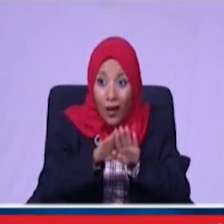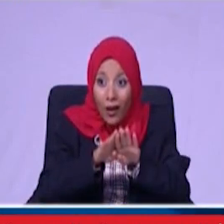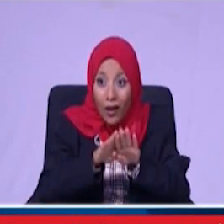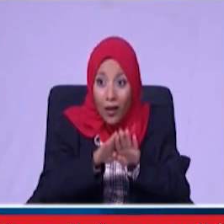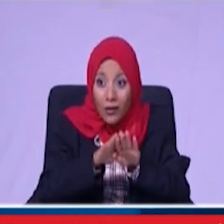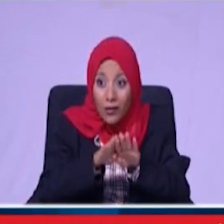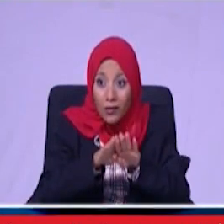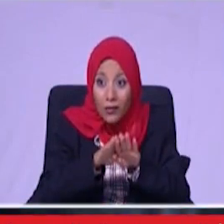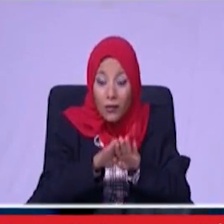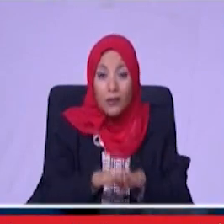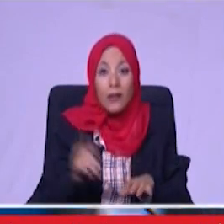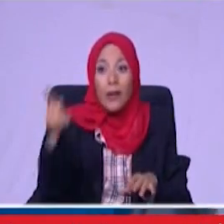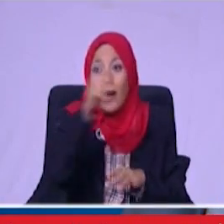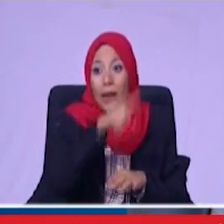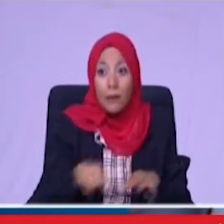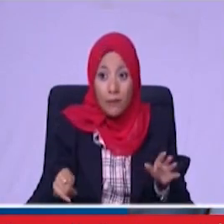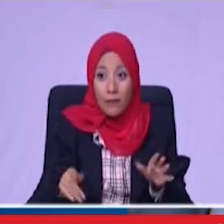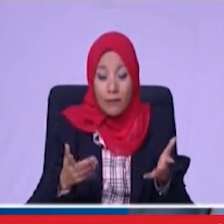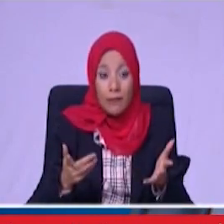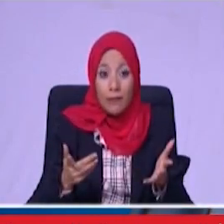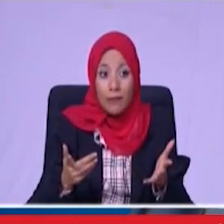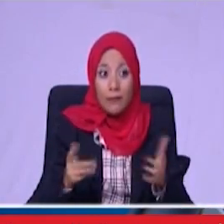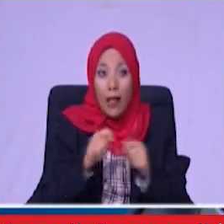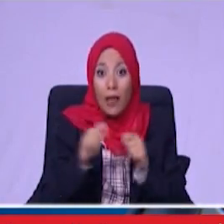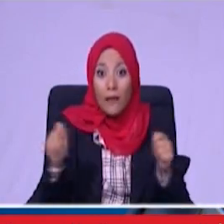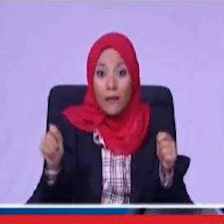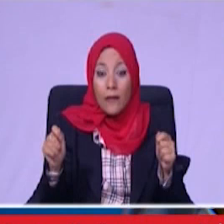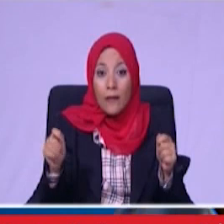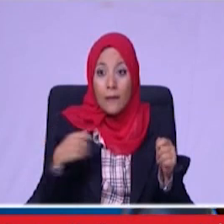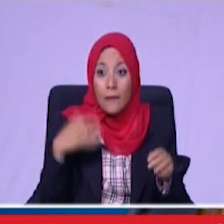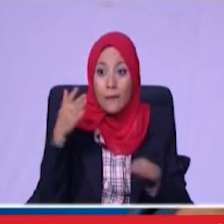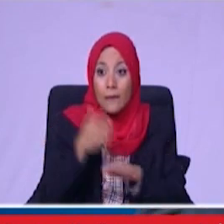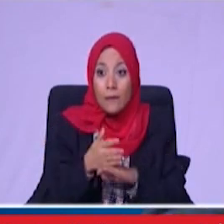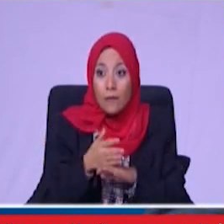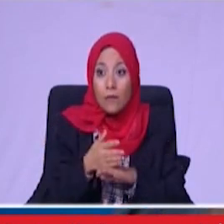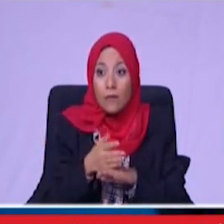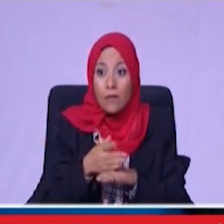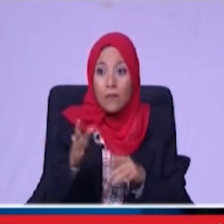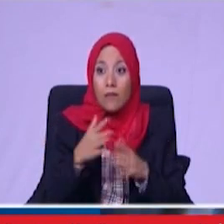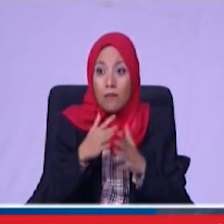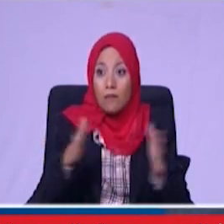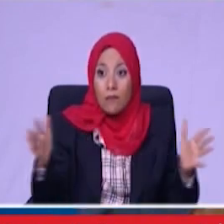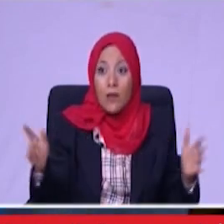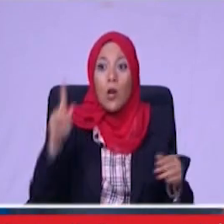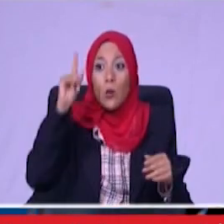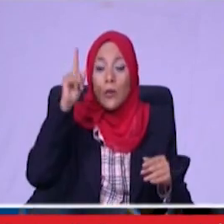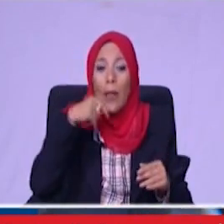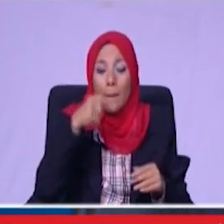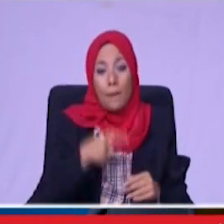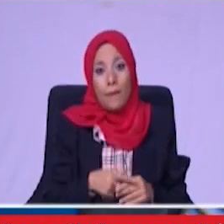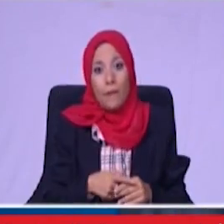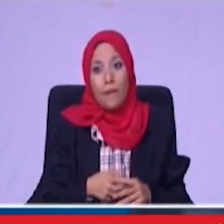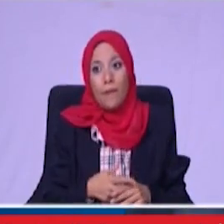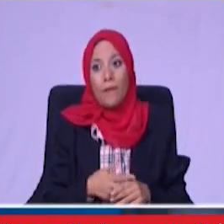ما بين حلق الباب الف كيلو وياتي عليه وقت وانه لكيظ نص حديث النبي صلى يعني